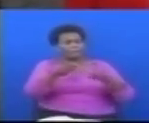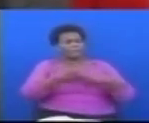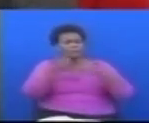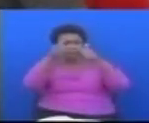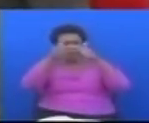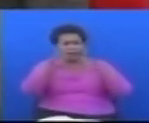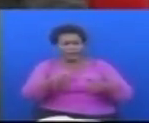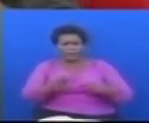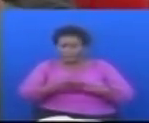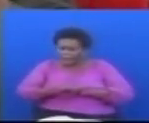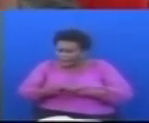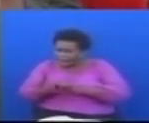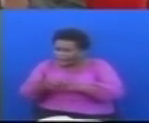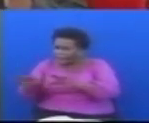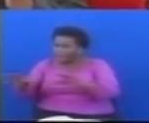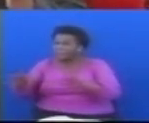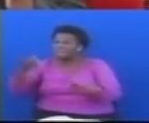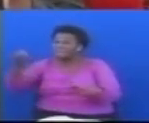mkaa